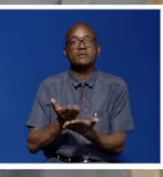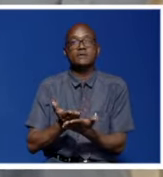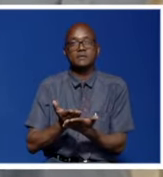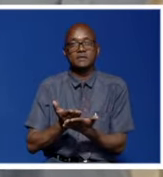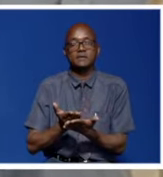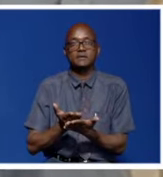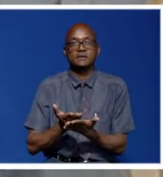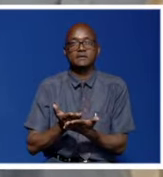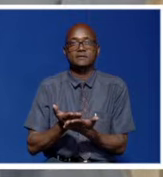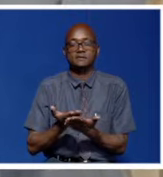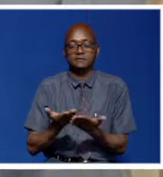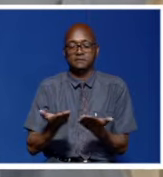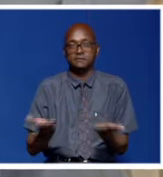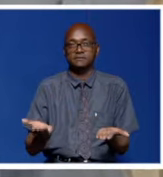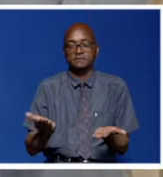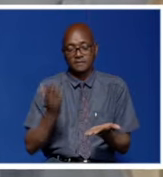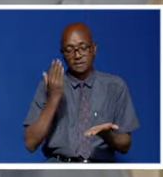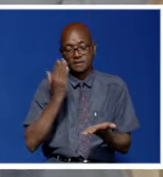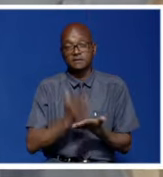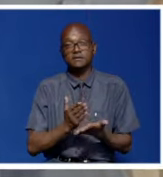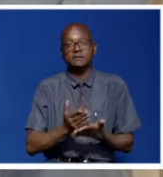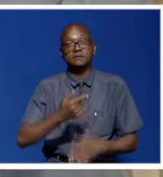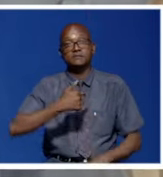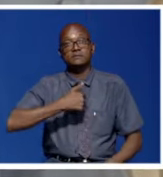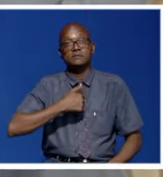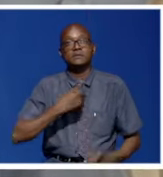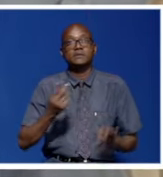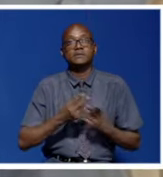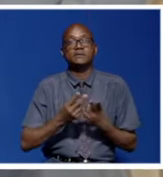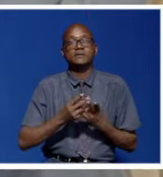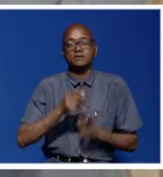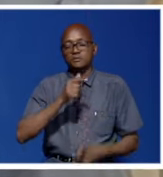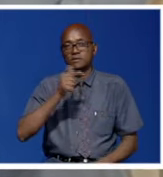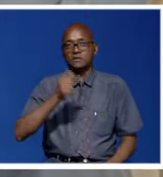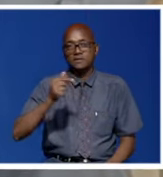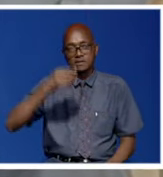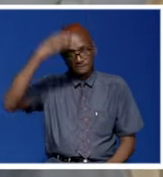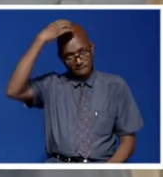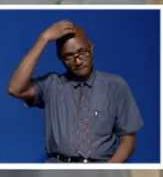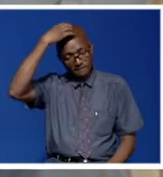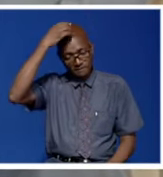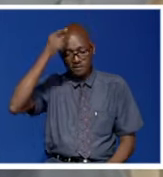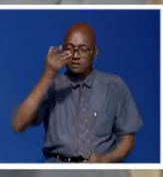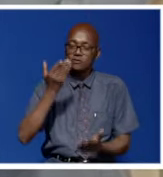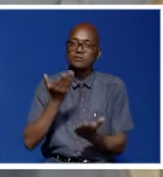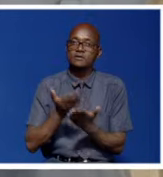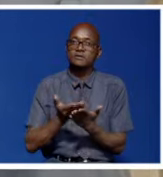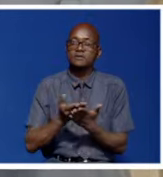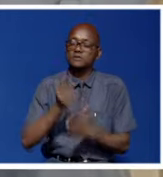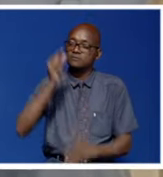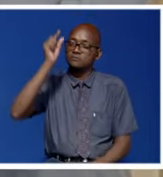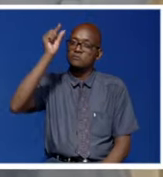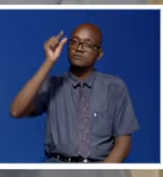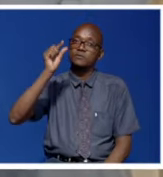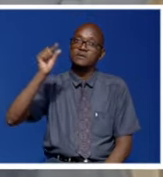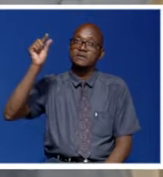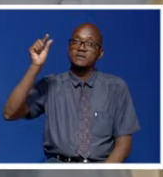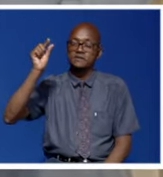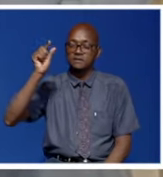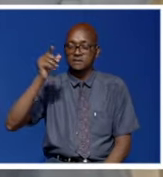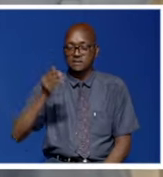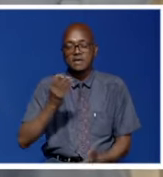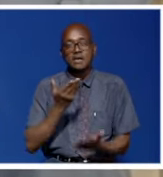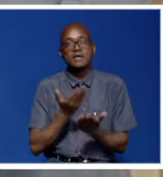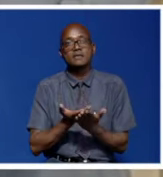ameuthibitisha. Hivyo basi mimi kama Mufti wa Tanzania na uthibitisha mwezi huo na naithibitisha